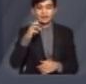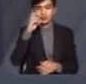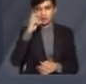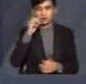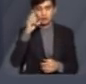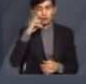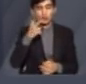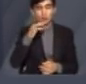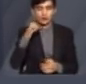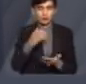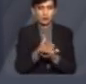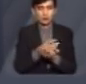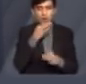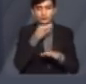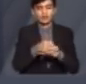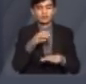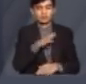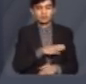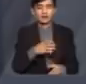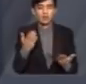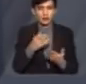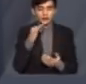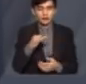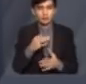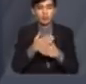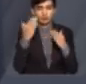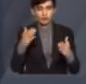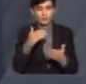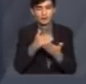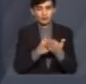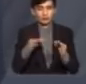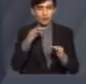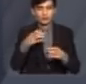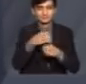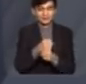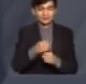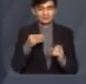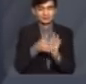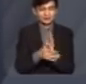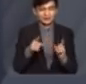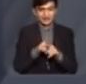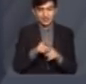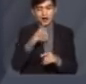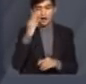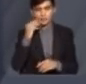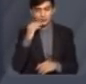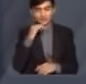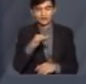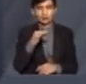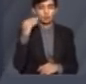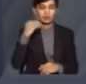за их организацию известно что большинство предложений по сокращению трат регионов поступил от алматинской и